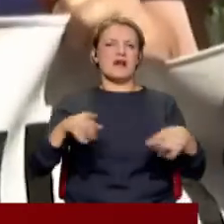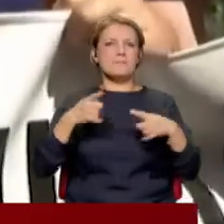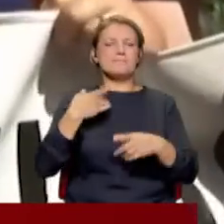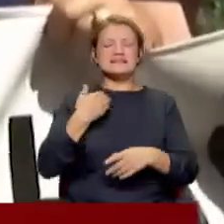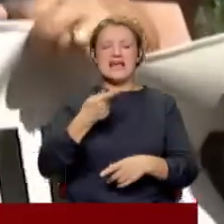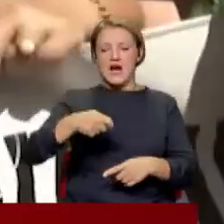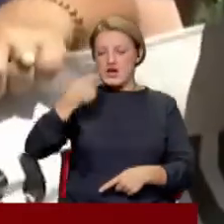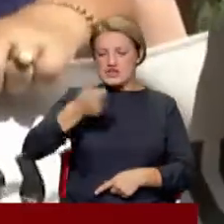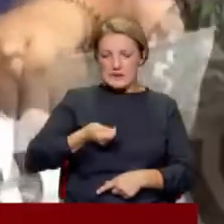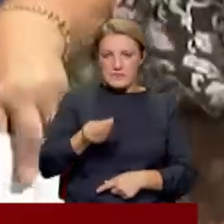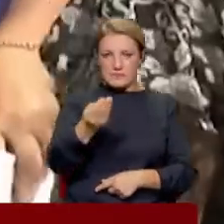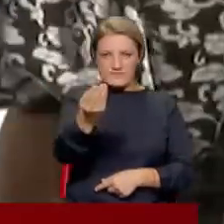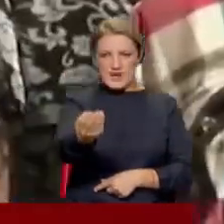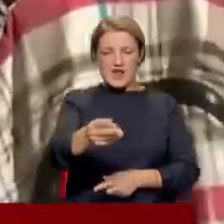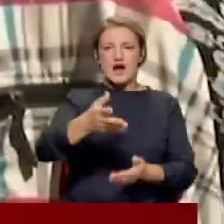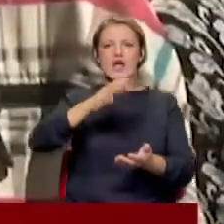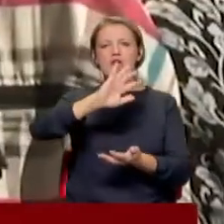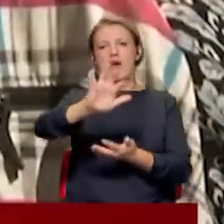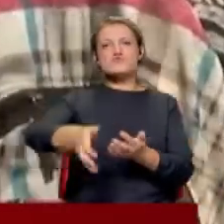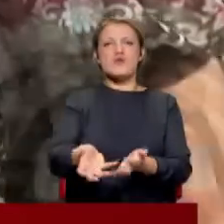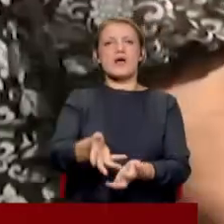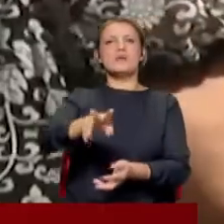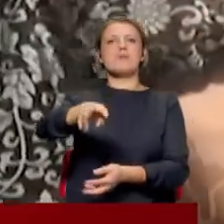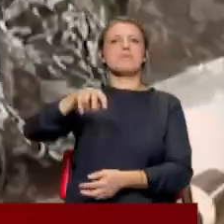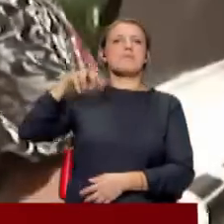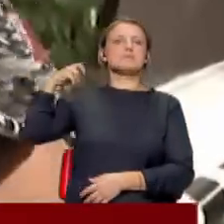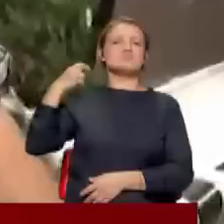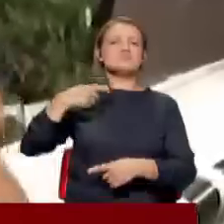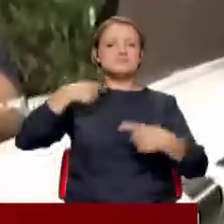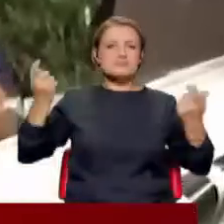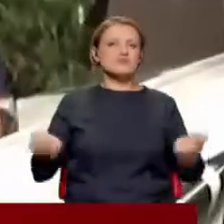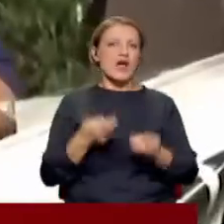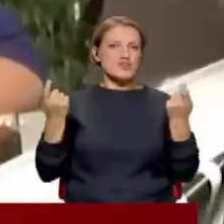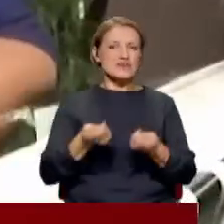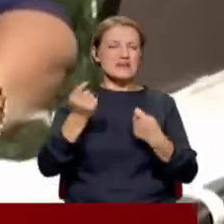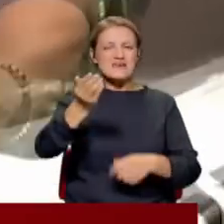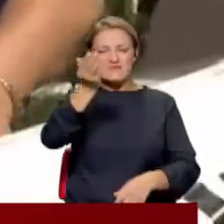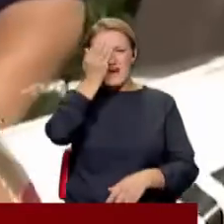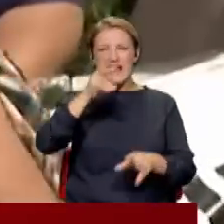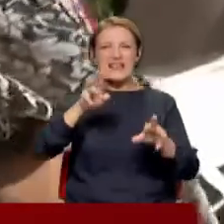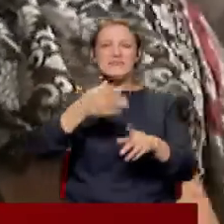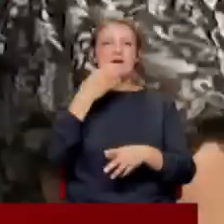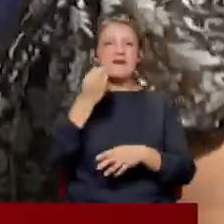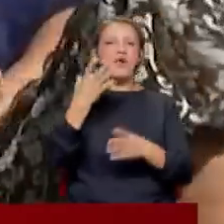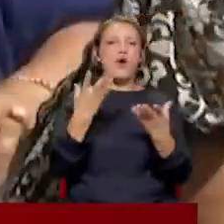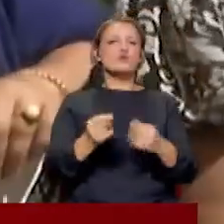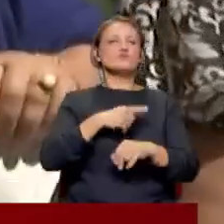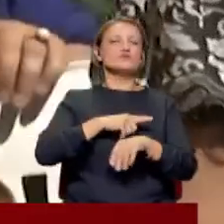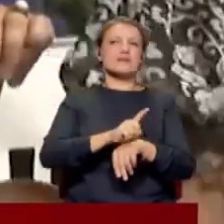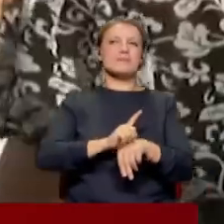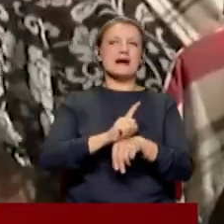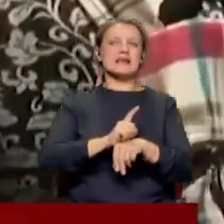kaşık ucuyla verdiklerini kepçeyle alıyorlar. Bizi çalışırken yoksulluğa, emekli olduğumuzda